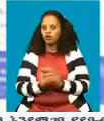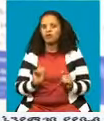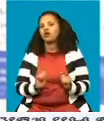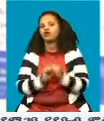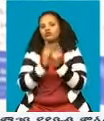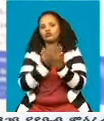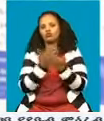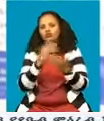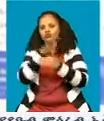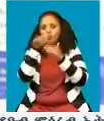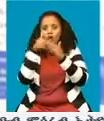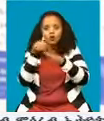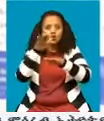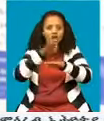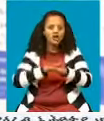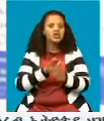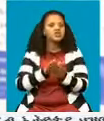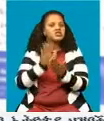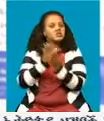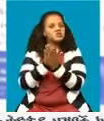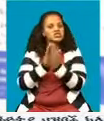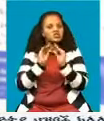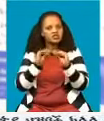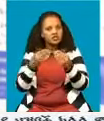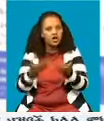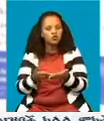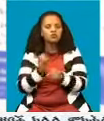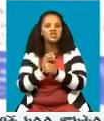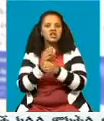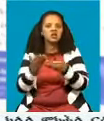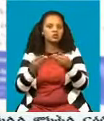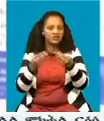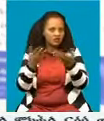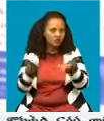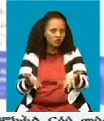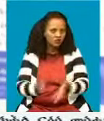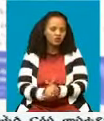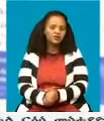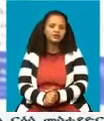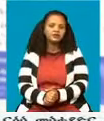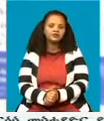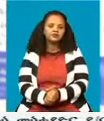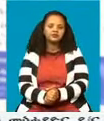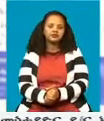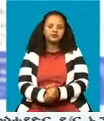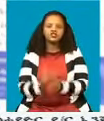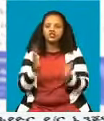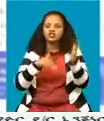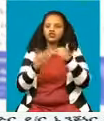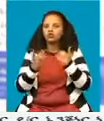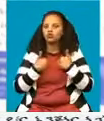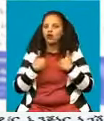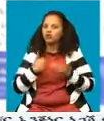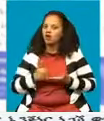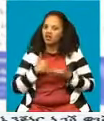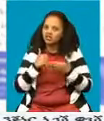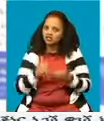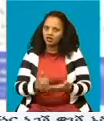በሚገጥሟቸው ጉዳዮች ሁሉ ላይ ትምህርት ይሰጣሉ፣ የምክር አገልግሎት ይሰጣሉ። የተቸገሩ ካሉ